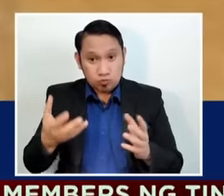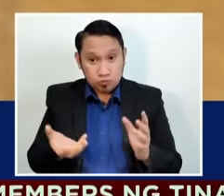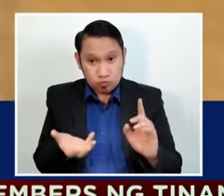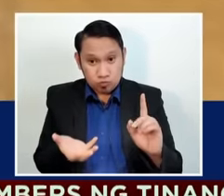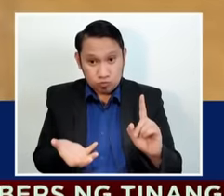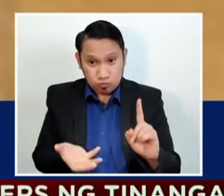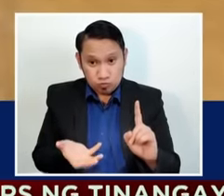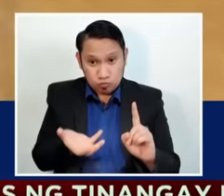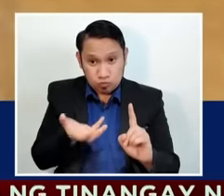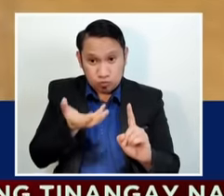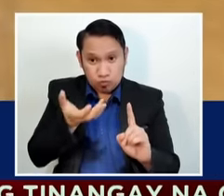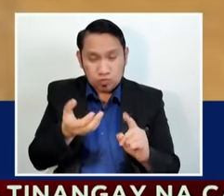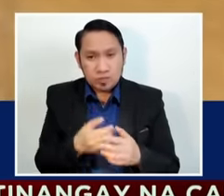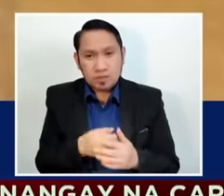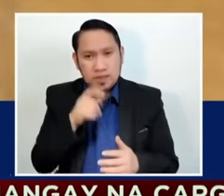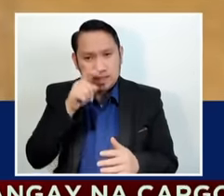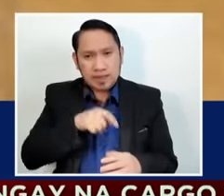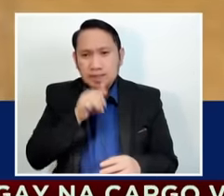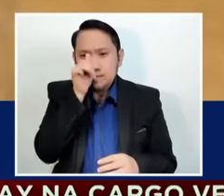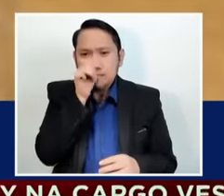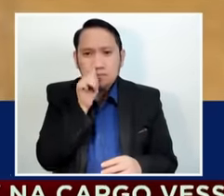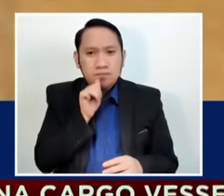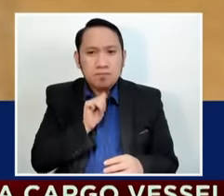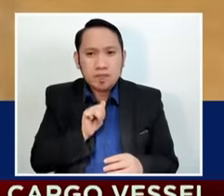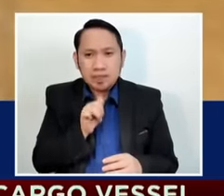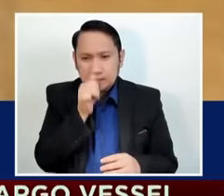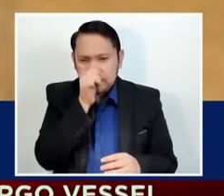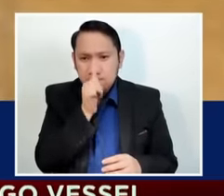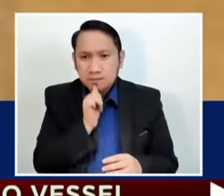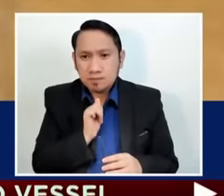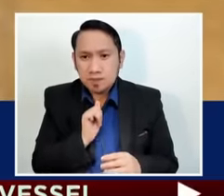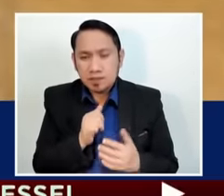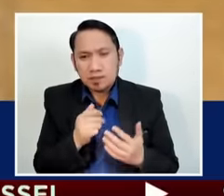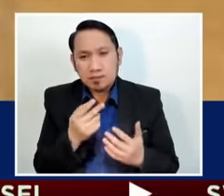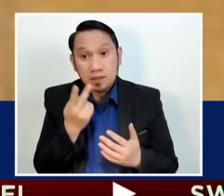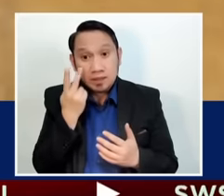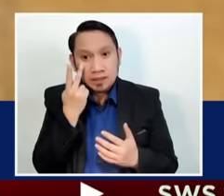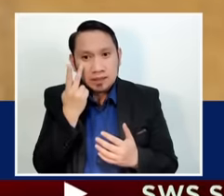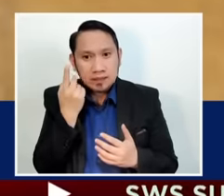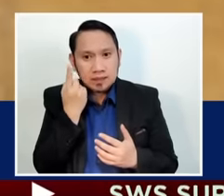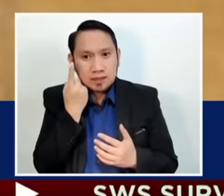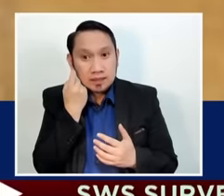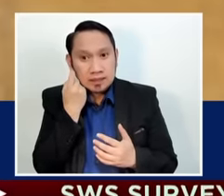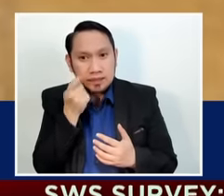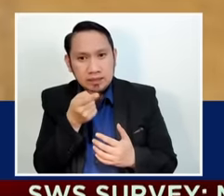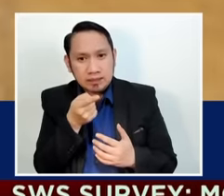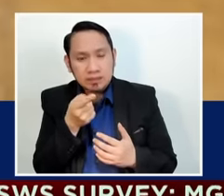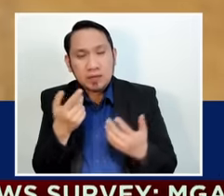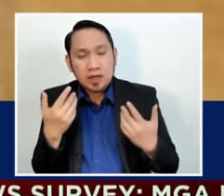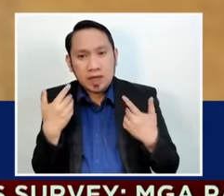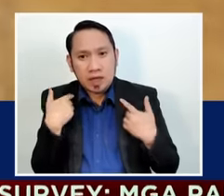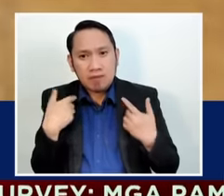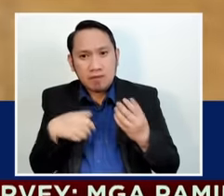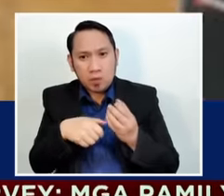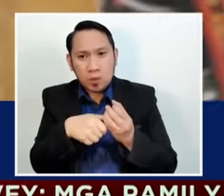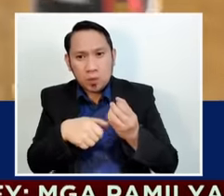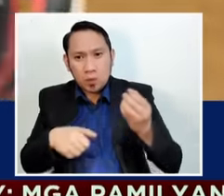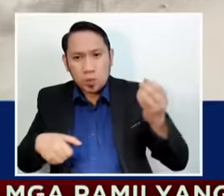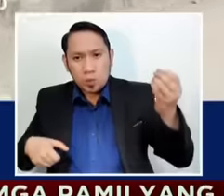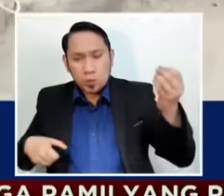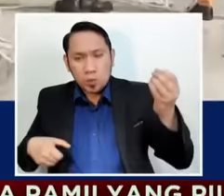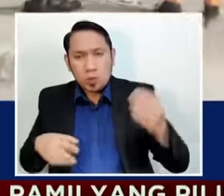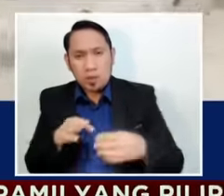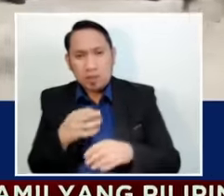maximum clearance kasi nakita mo naman po natin kanina may pamalo, nang babato siya.